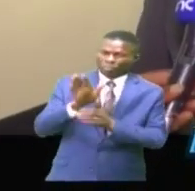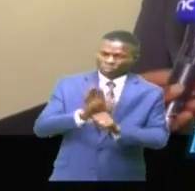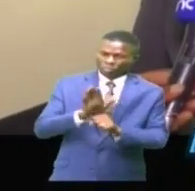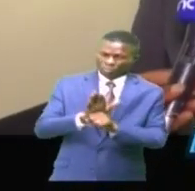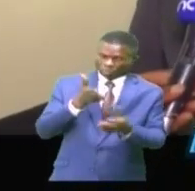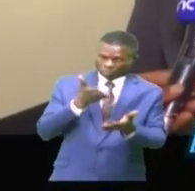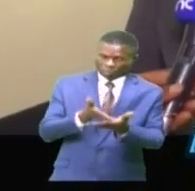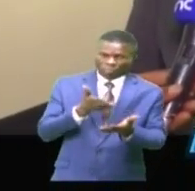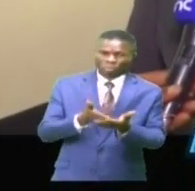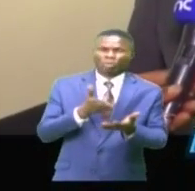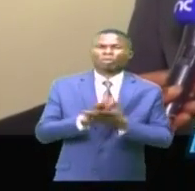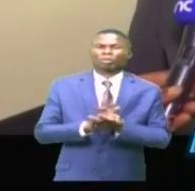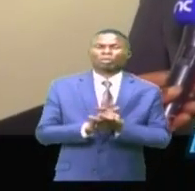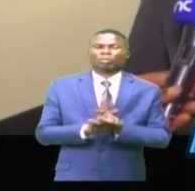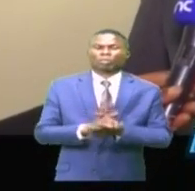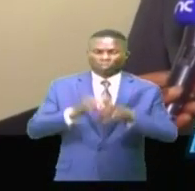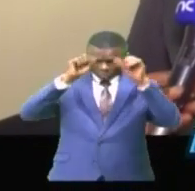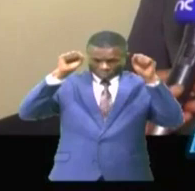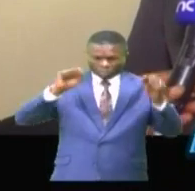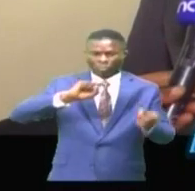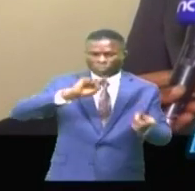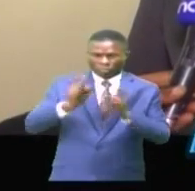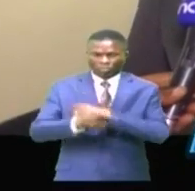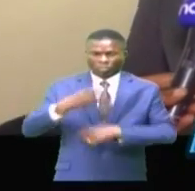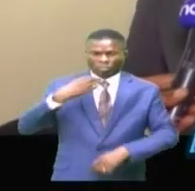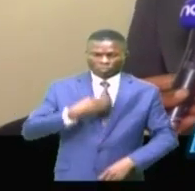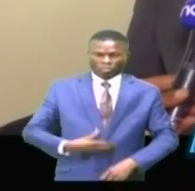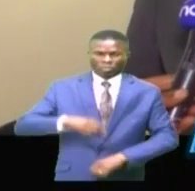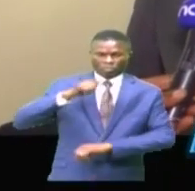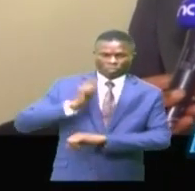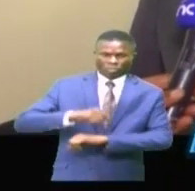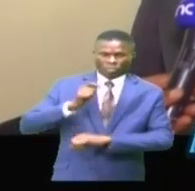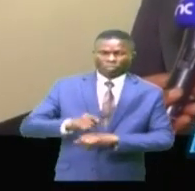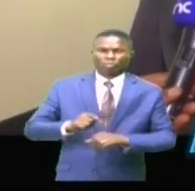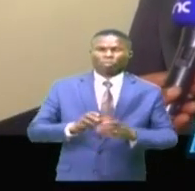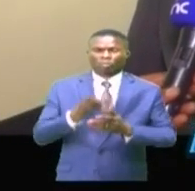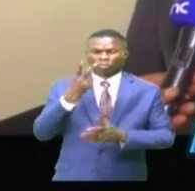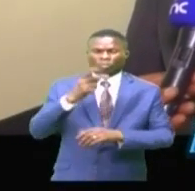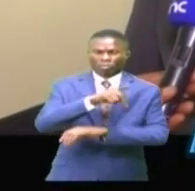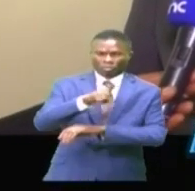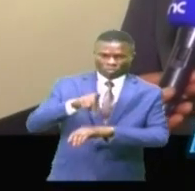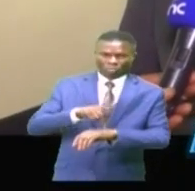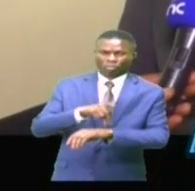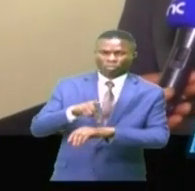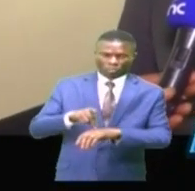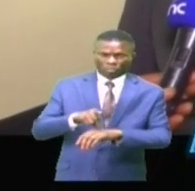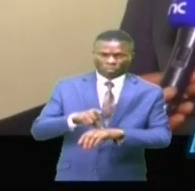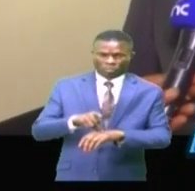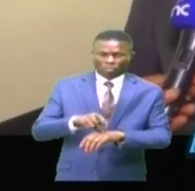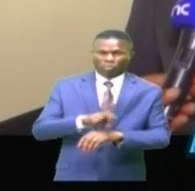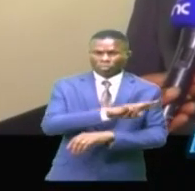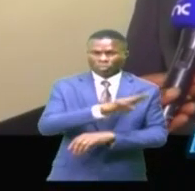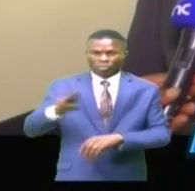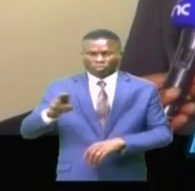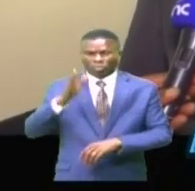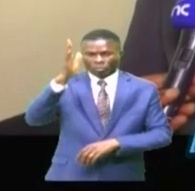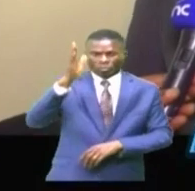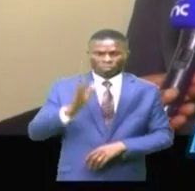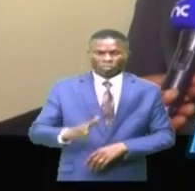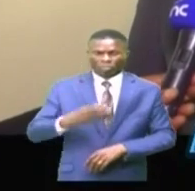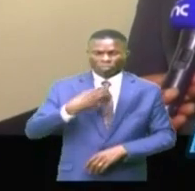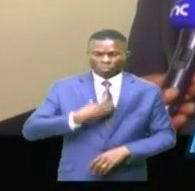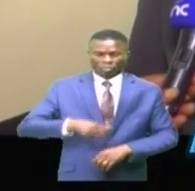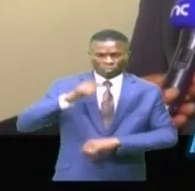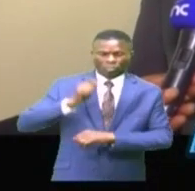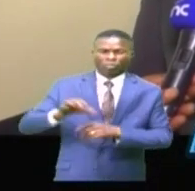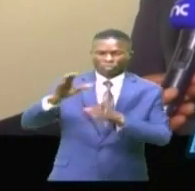conversation avec le président sur la formation des magistrats puisque en deux périodes on recrute chaque fois 2500 magistrats au Congo il faut